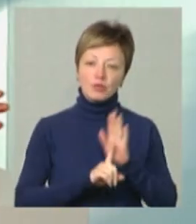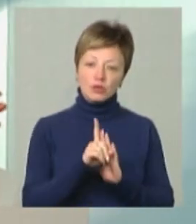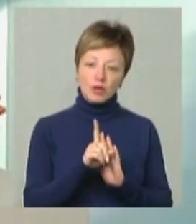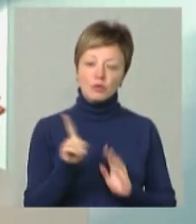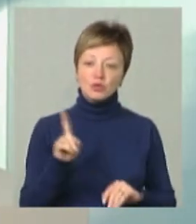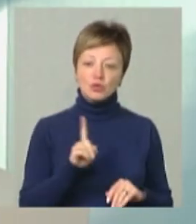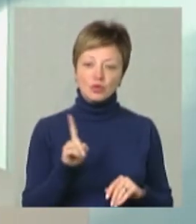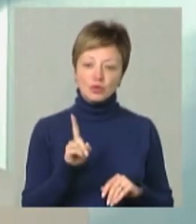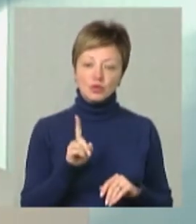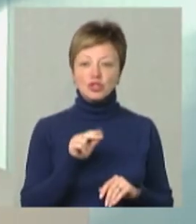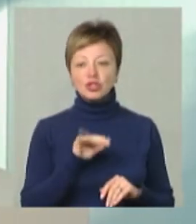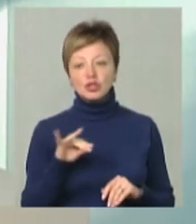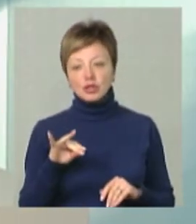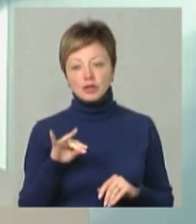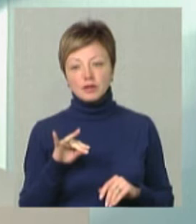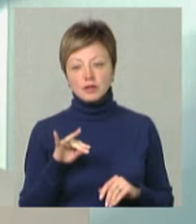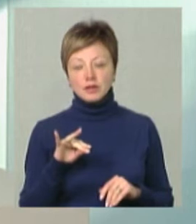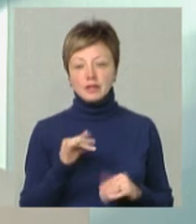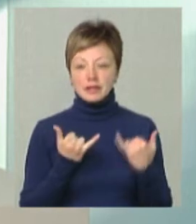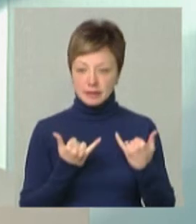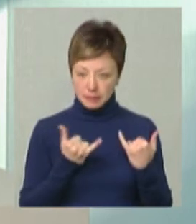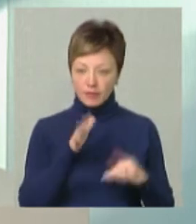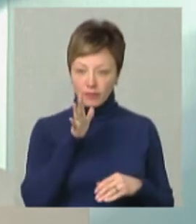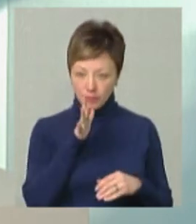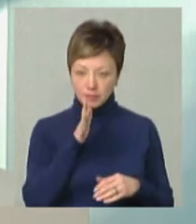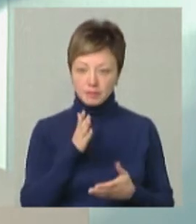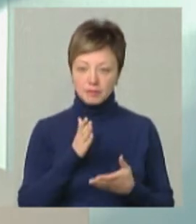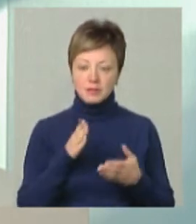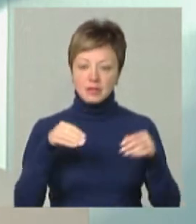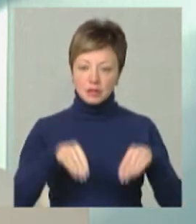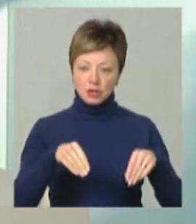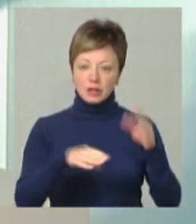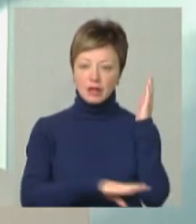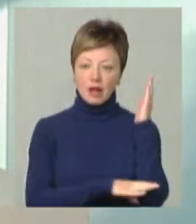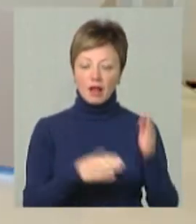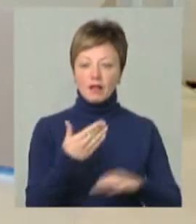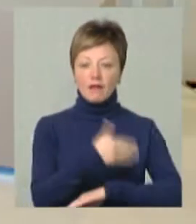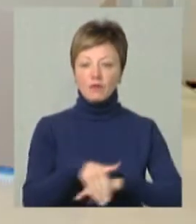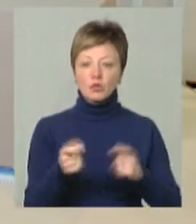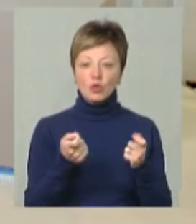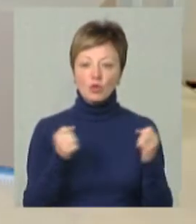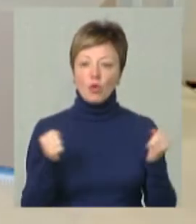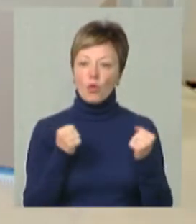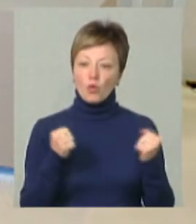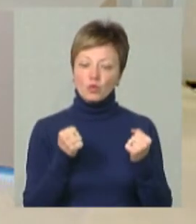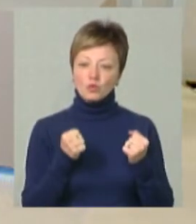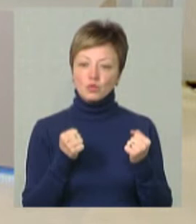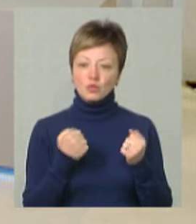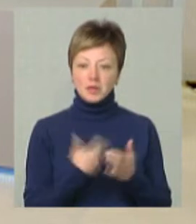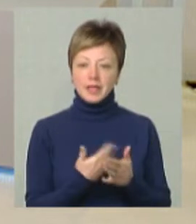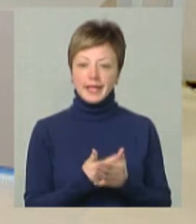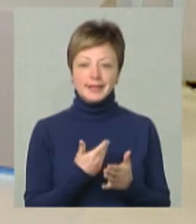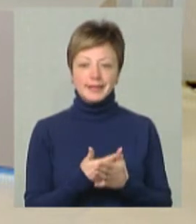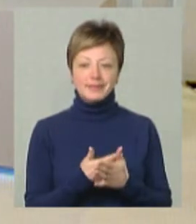того, ще час саджати дерева, бо на дворі трошки захолодно,